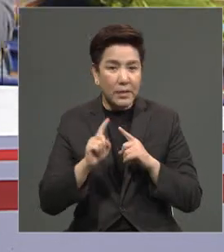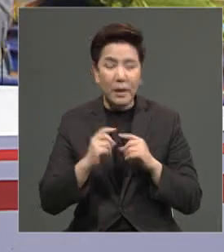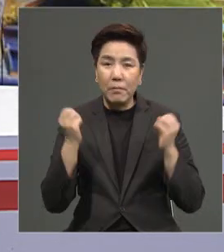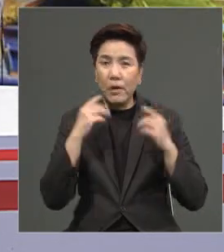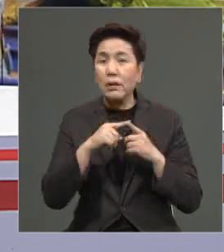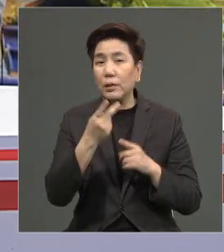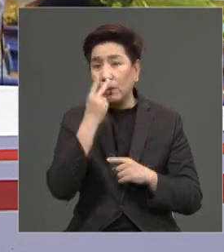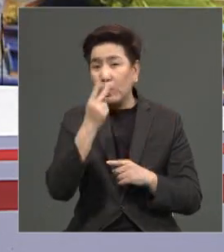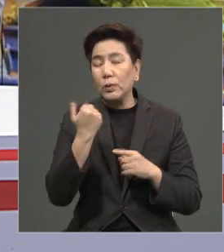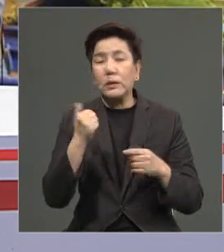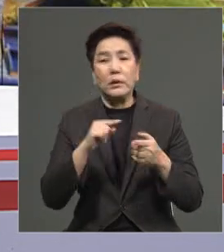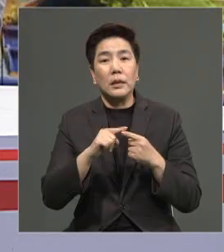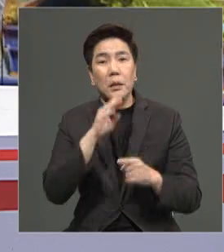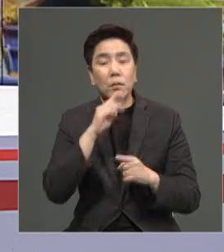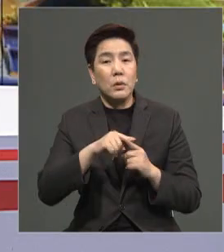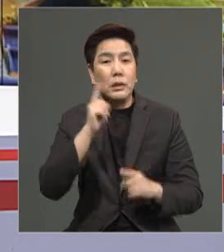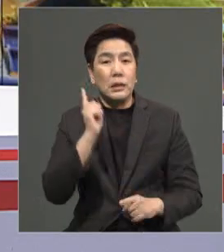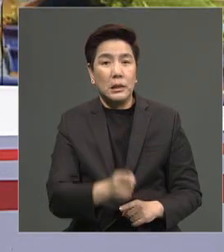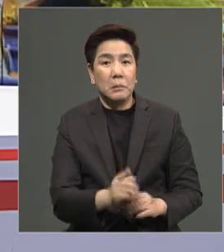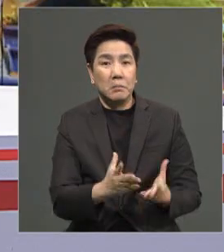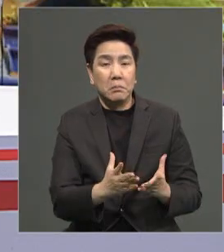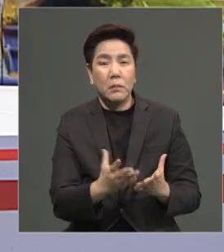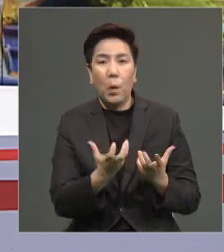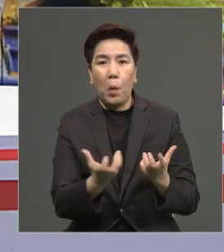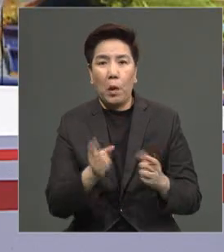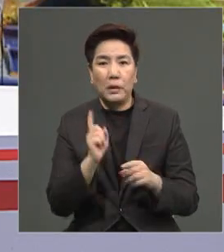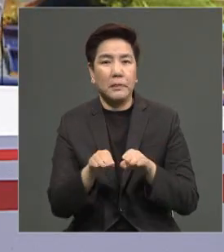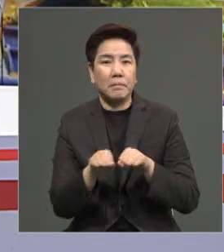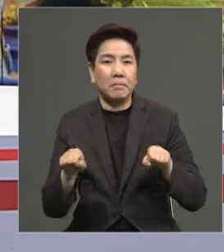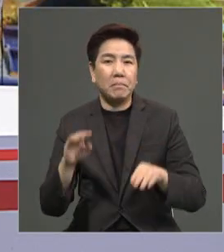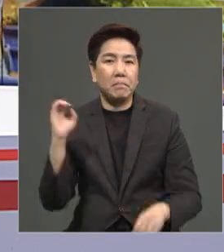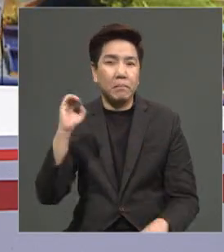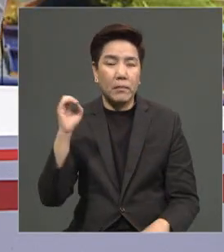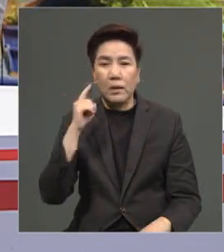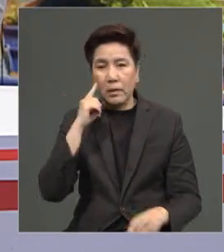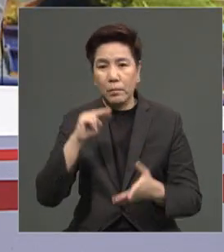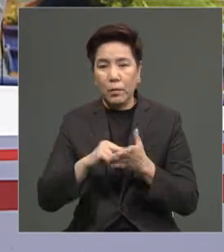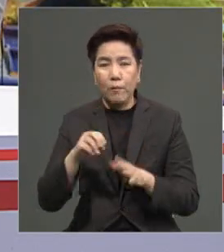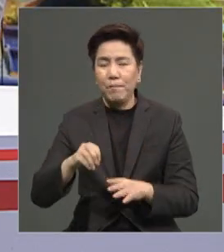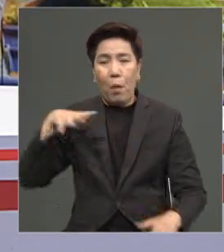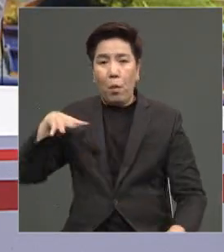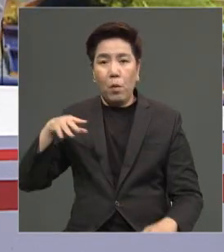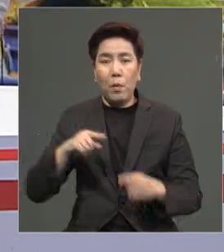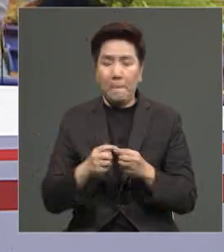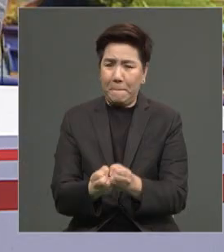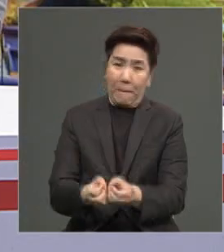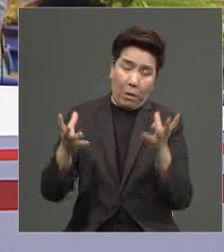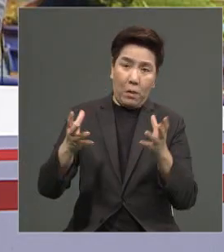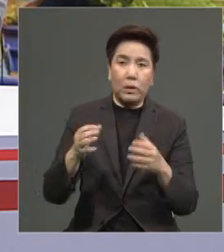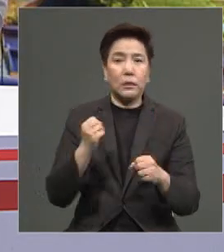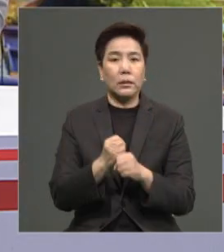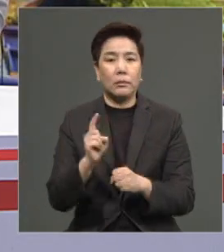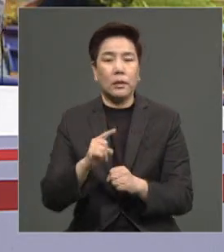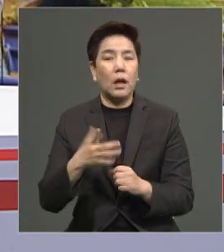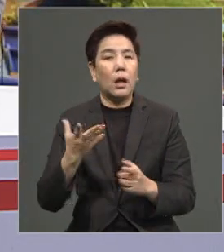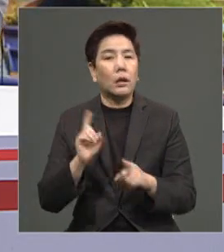คุณผู้ชมลองคิดดูว่าถ้ามันไม่ใช่ของจริงไม่ใช่ของที่ได้มาตรฐานเนี่ยบางทีมันไฟฟ้ารัดวงจรบางทีมันระเบงระเบิดอะไรขึ้นมาไ